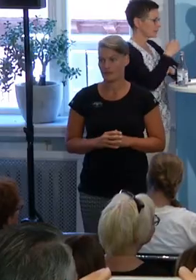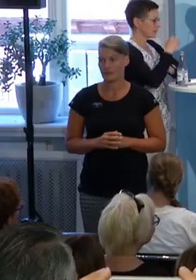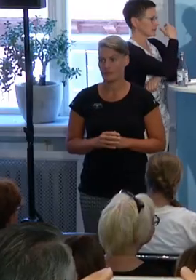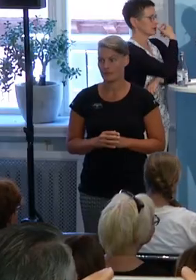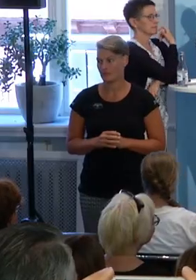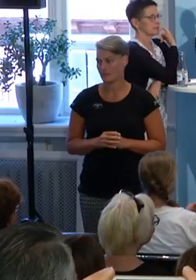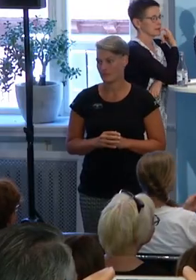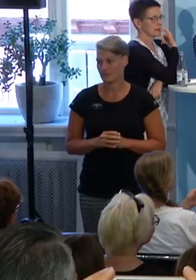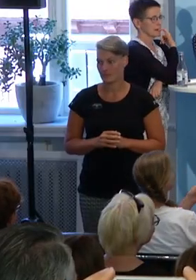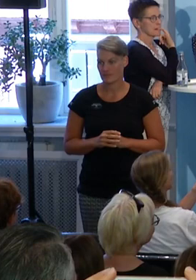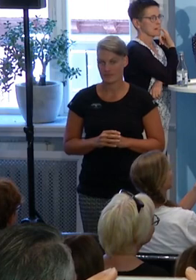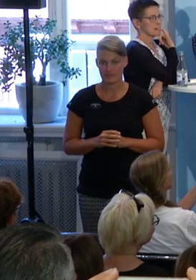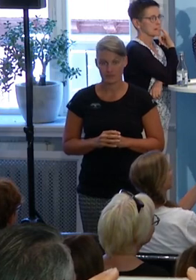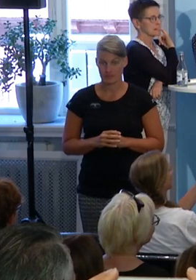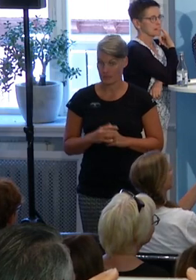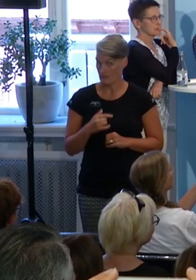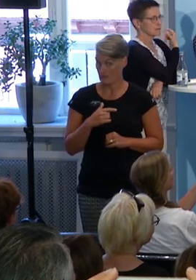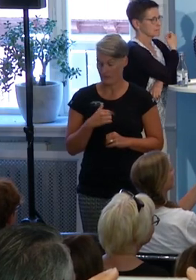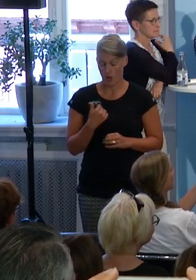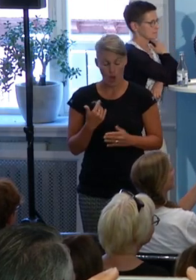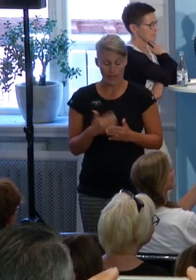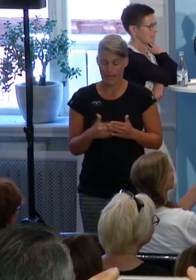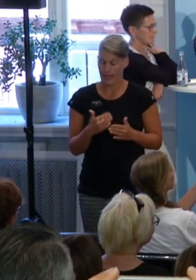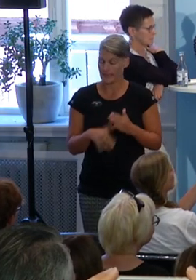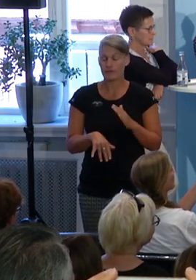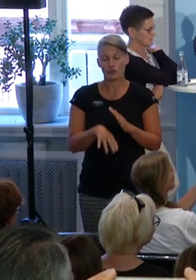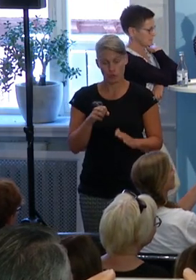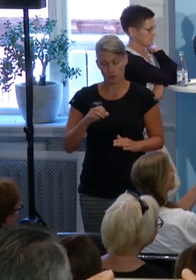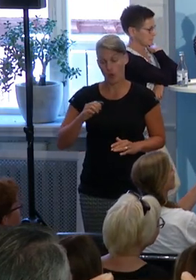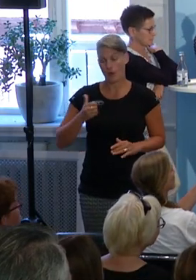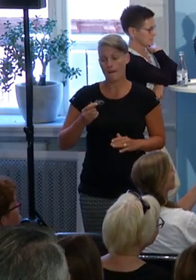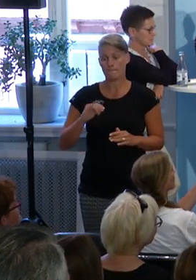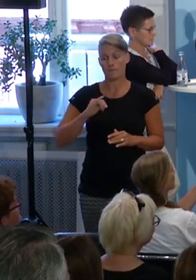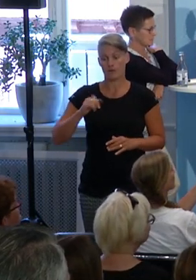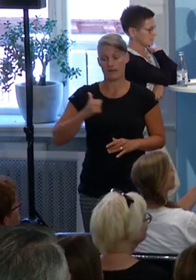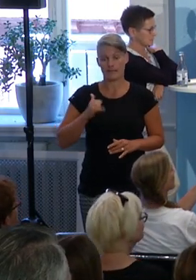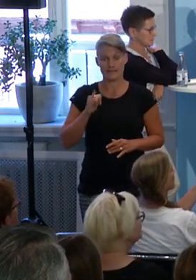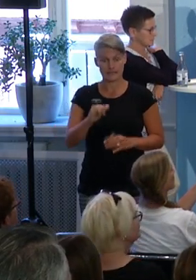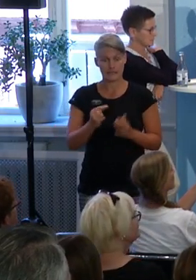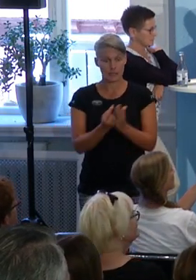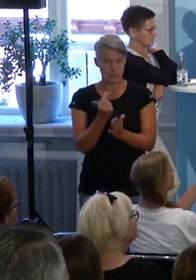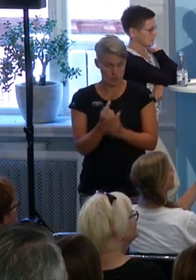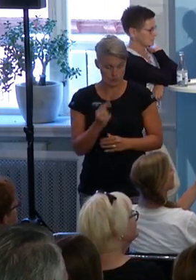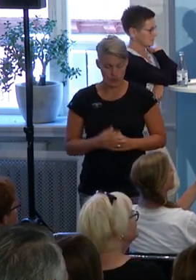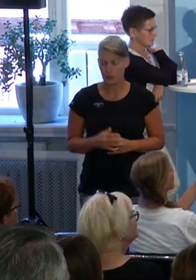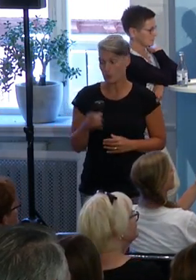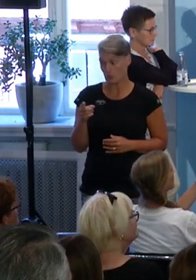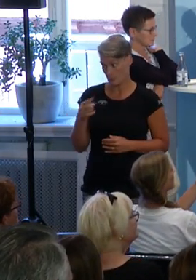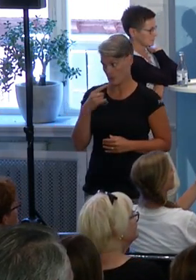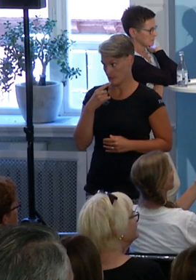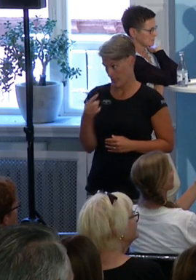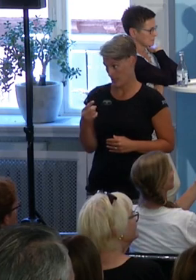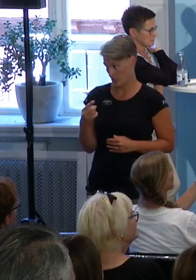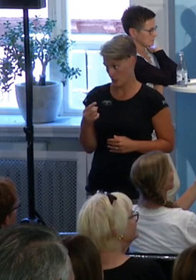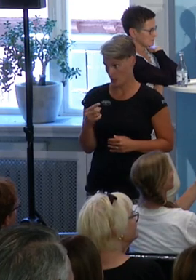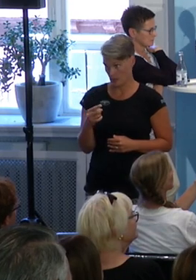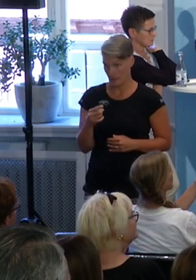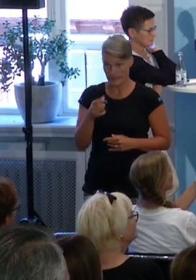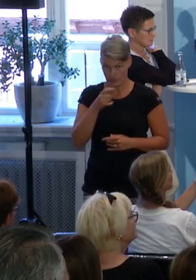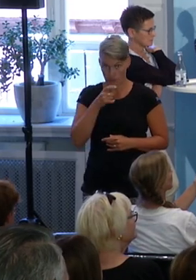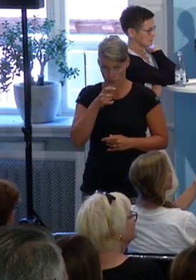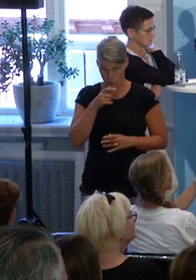Vi talat redan en hel del om polisens resurser. Du säger ut i intervjuer